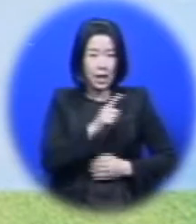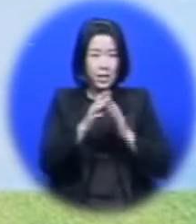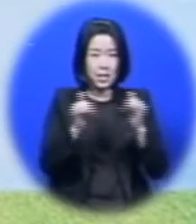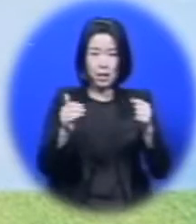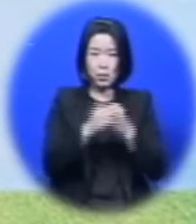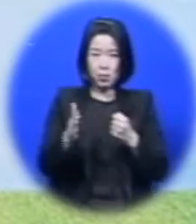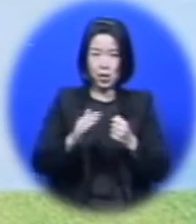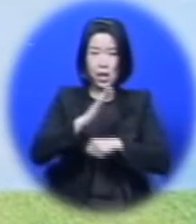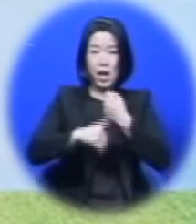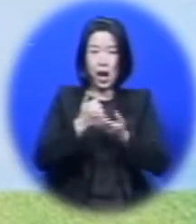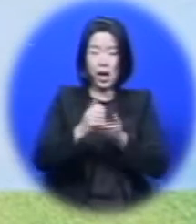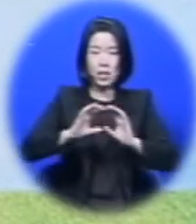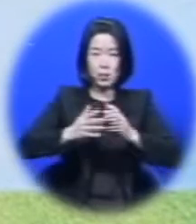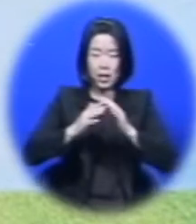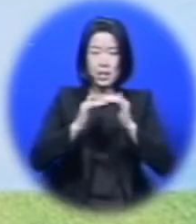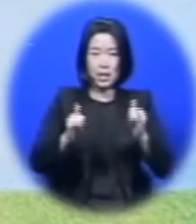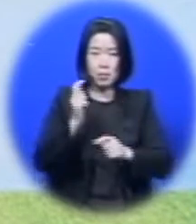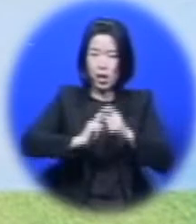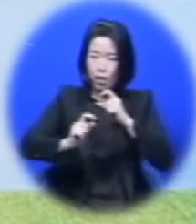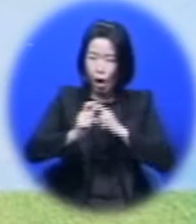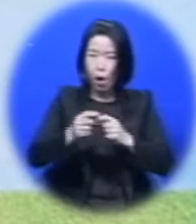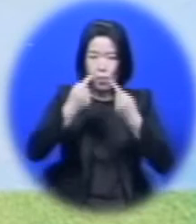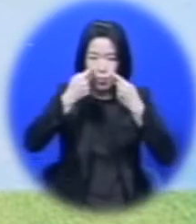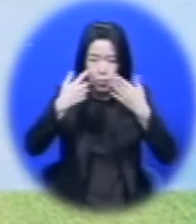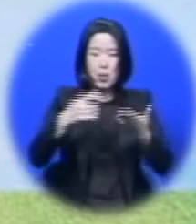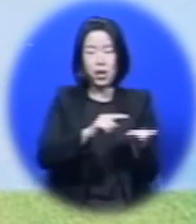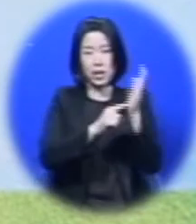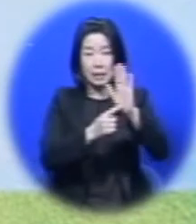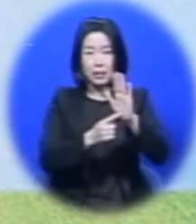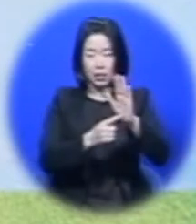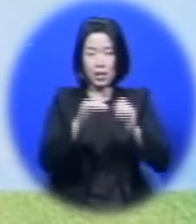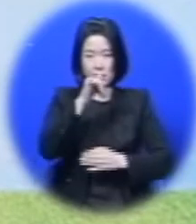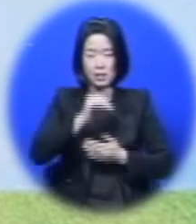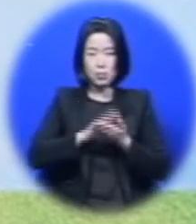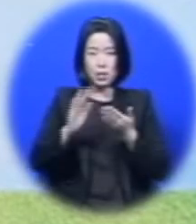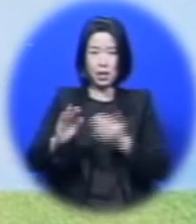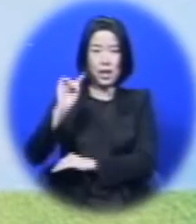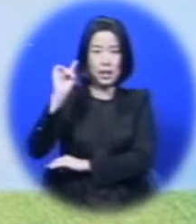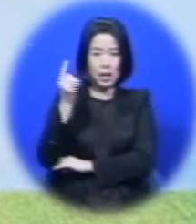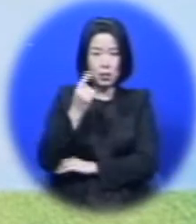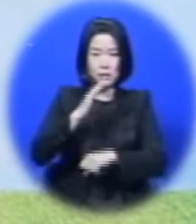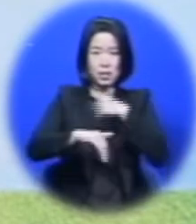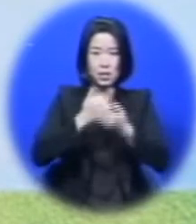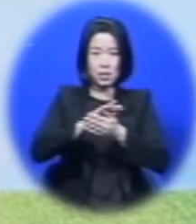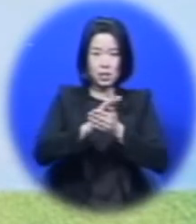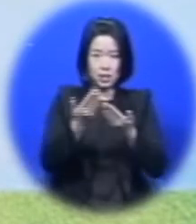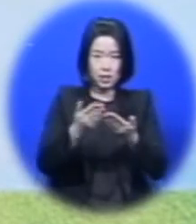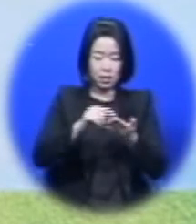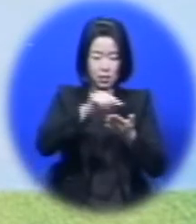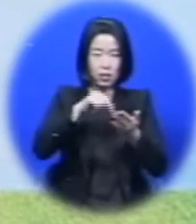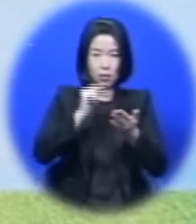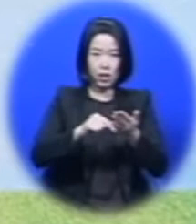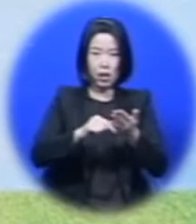때문에 하나님의 나라 사람이 더 아주 분명하게 드러납니다. 다윗은 성경에 나오는 하나님의